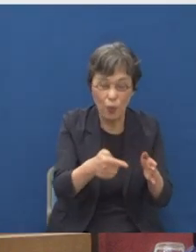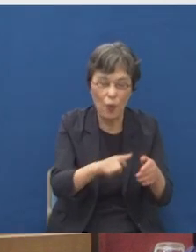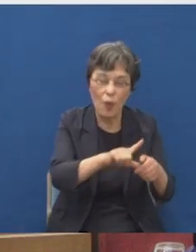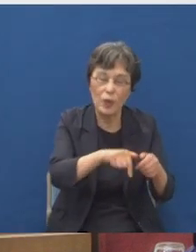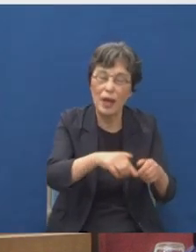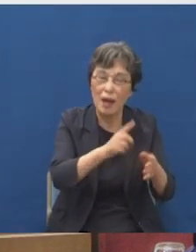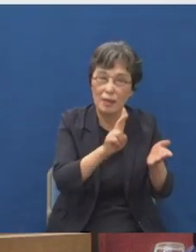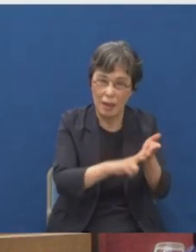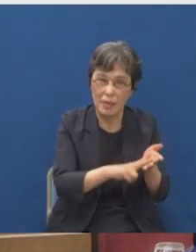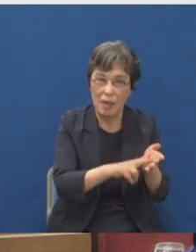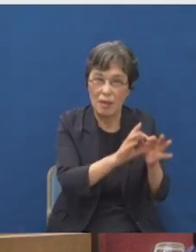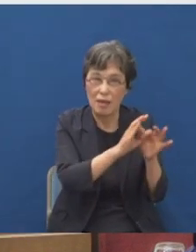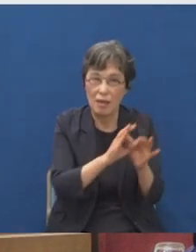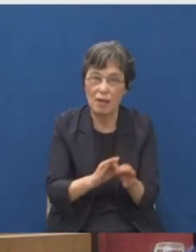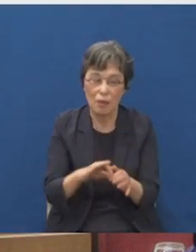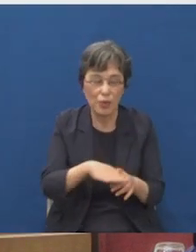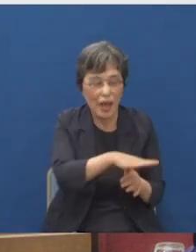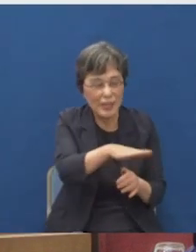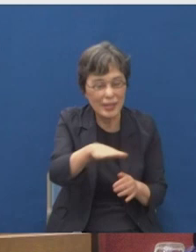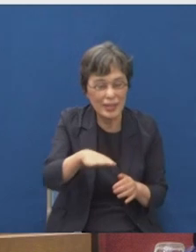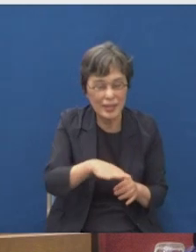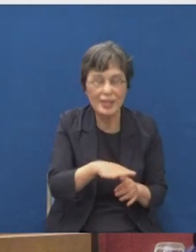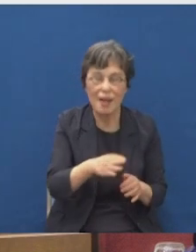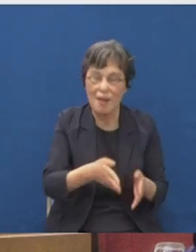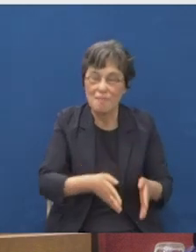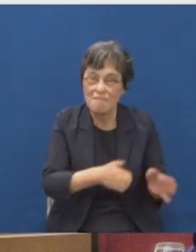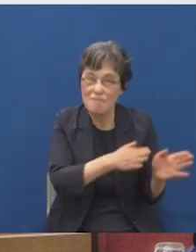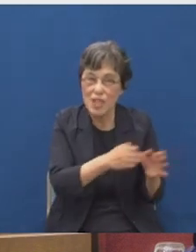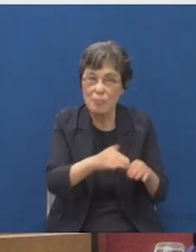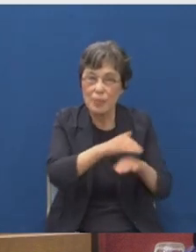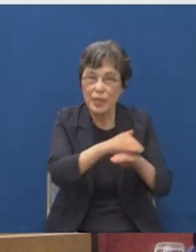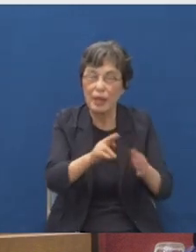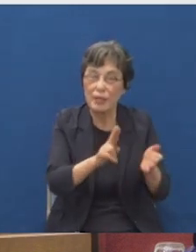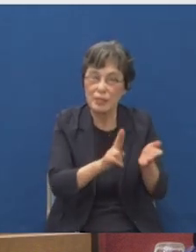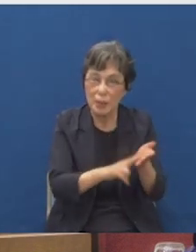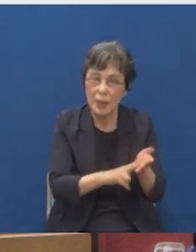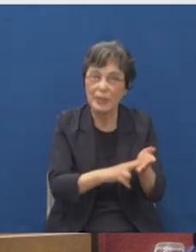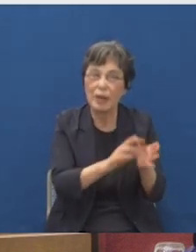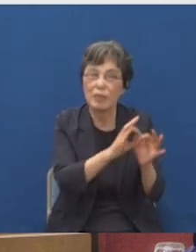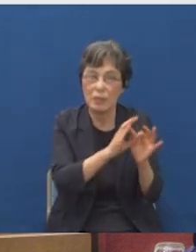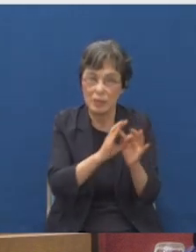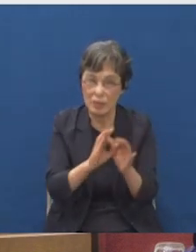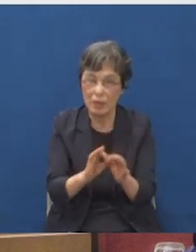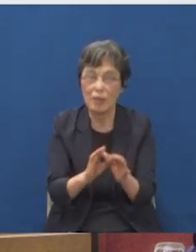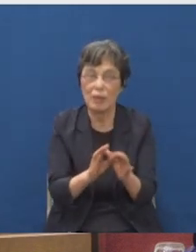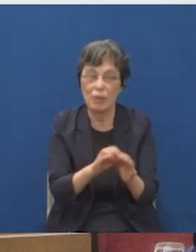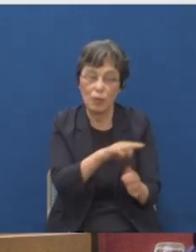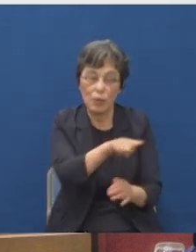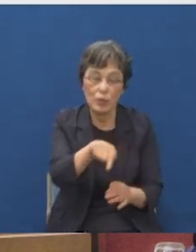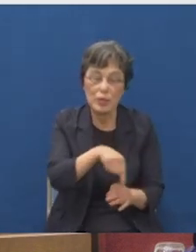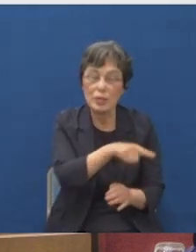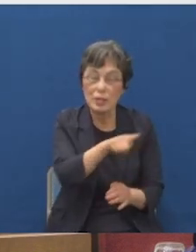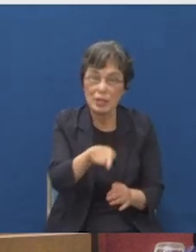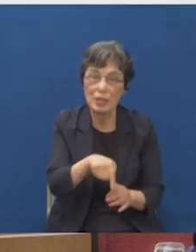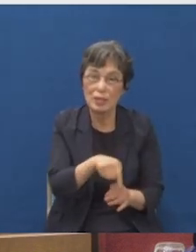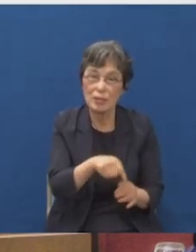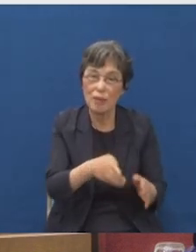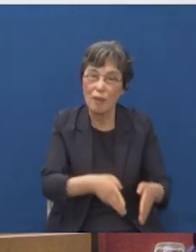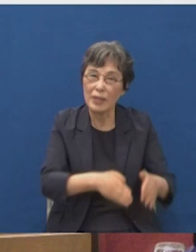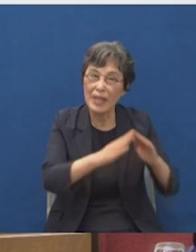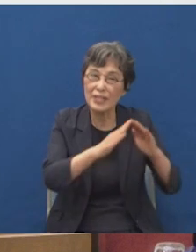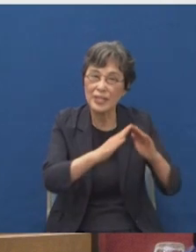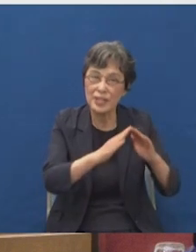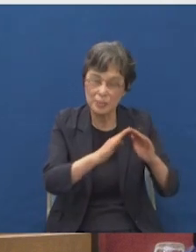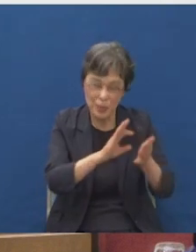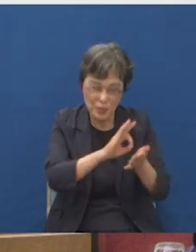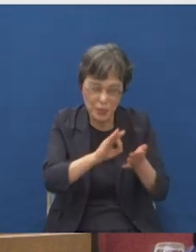決定により、当該区域の地区整備計画が定められたことに伴い、 当該区域内における建築物の用途